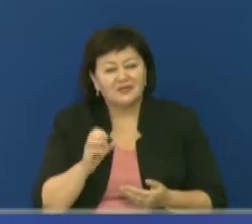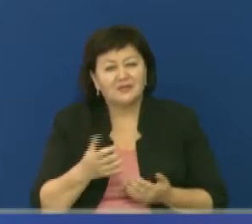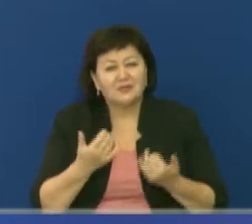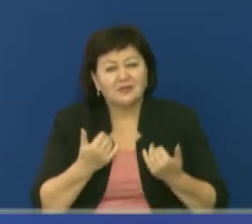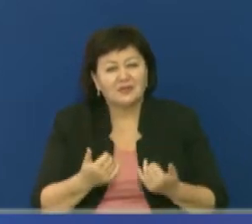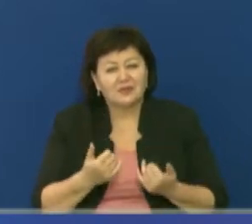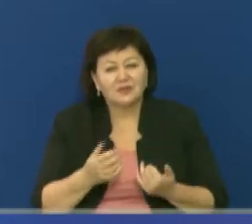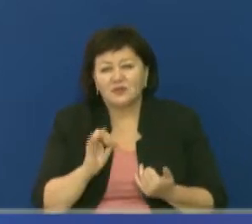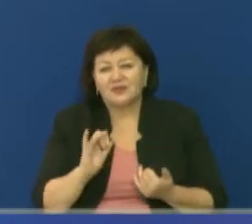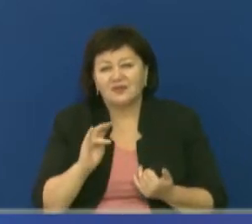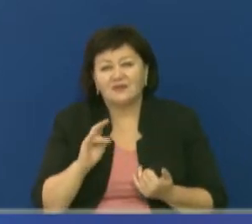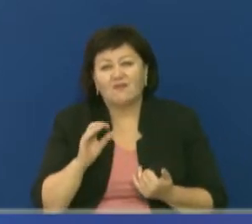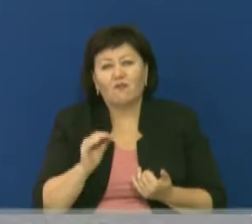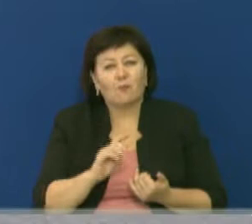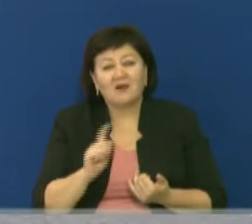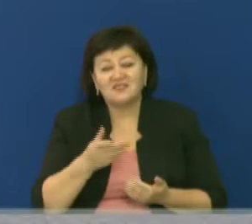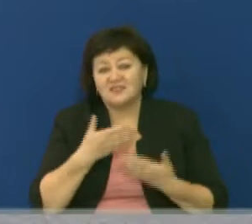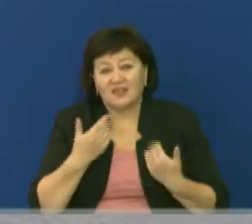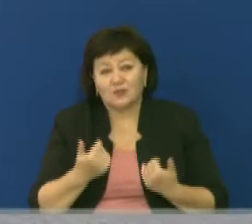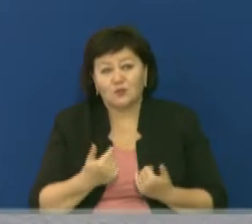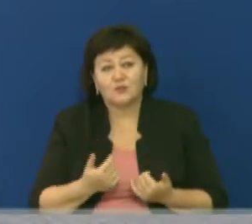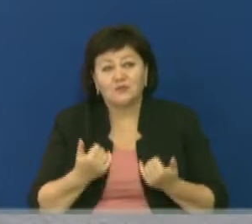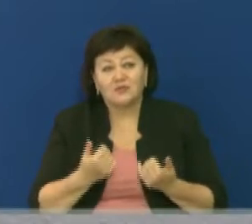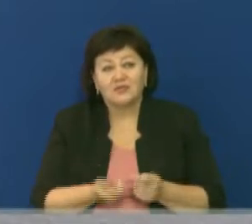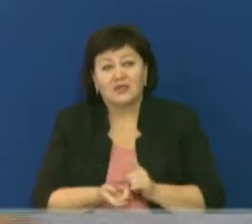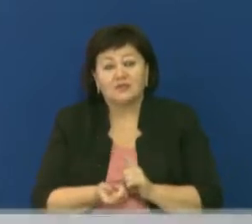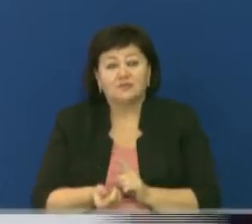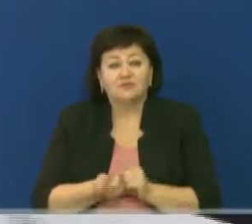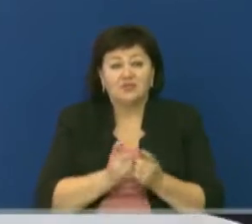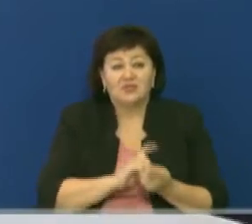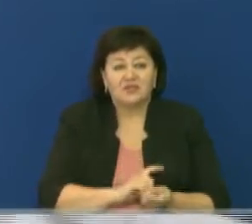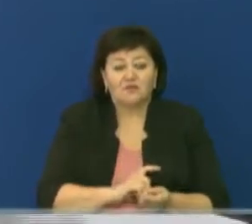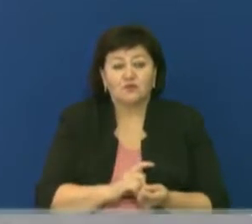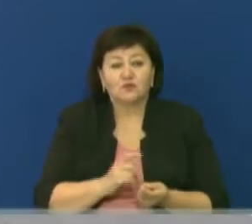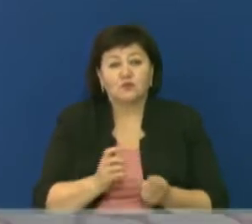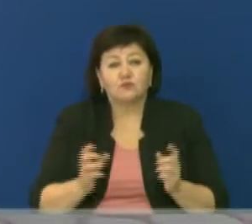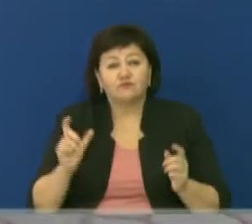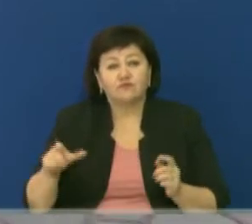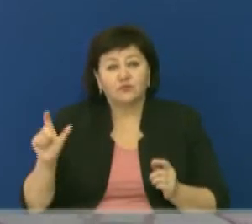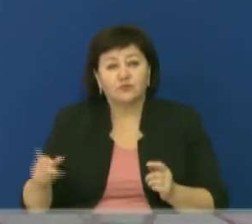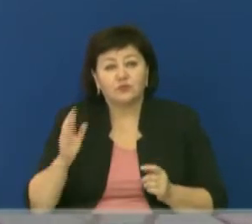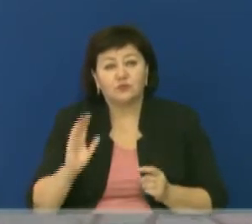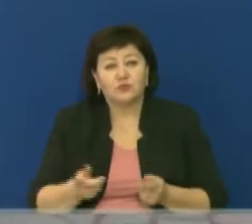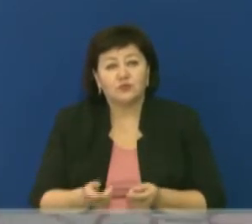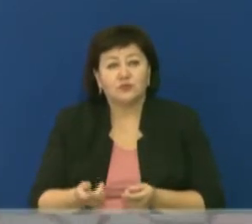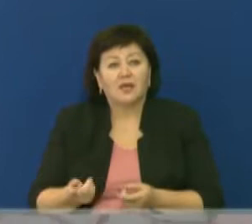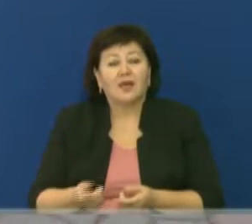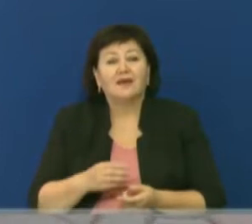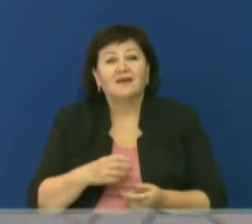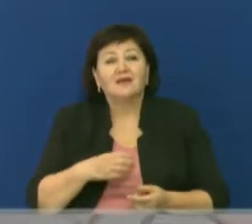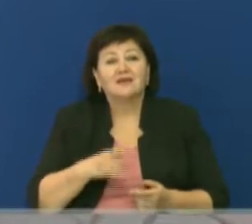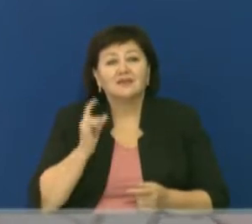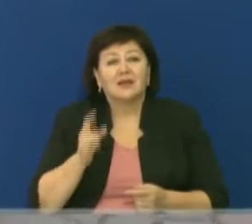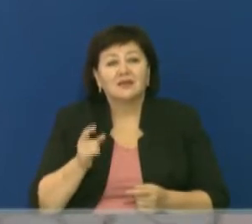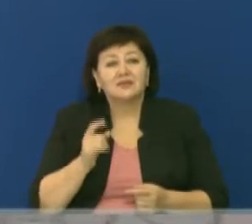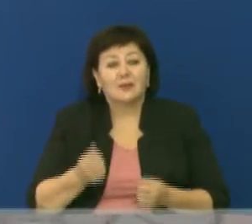в приложении «Инфобас». Сейчас перевозку пассажиров в городе осуществляют товарищество с ограниченной ответственностью «Таксомоторный парк»